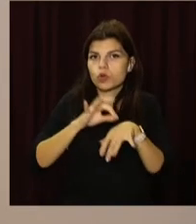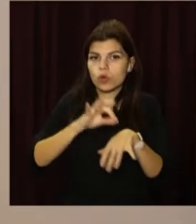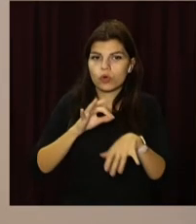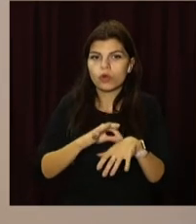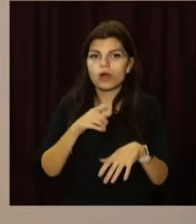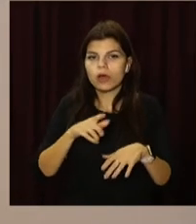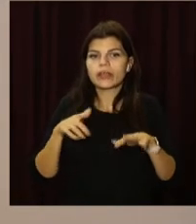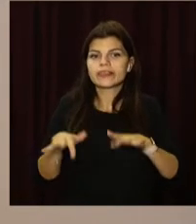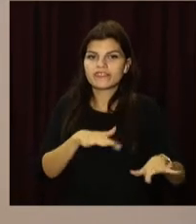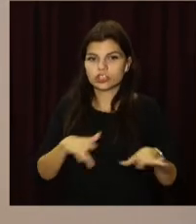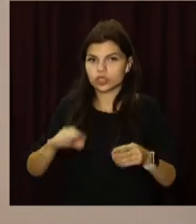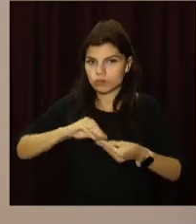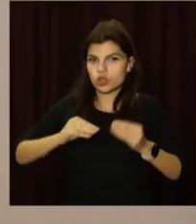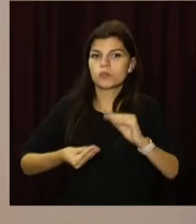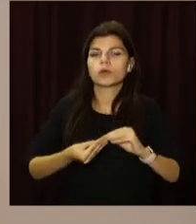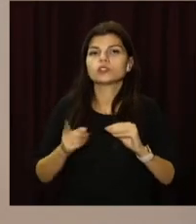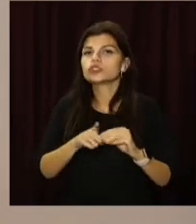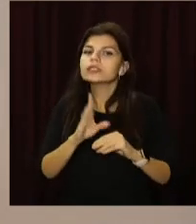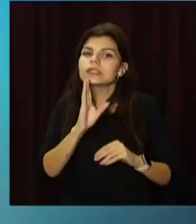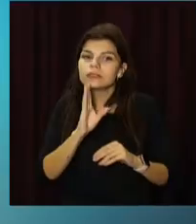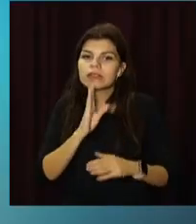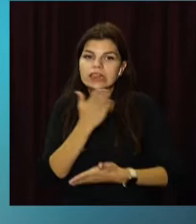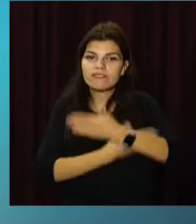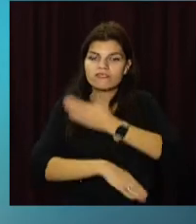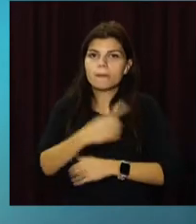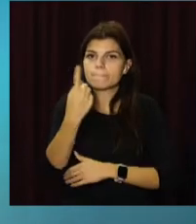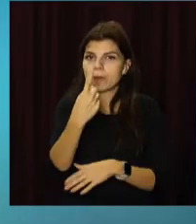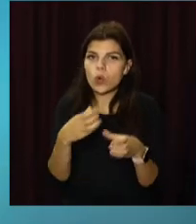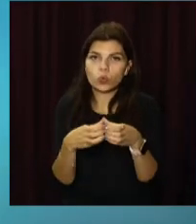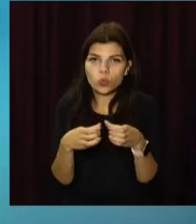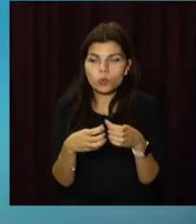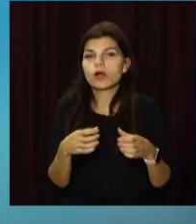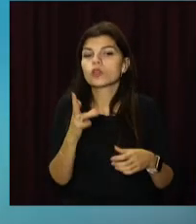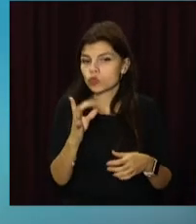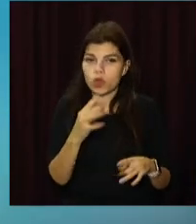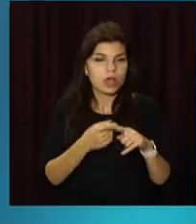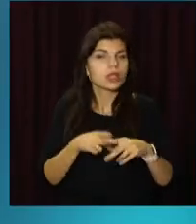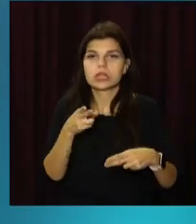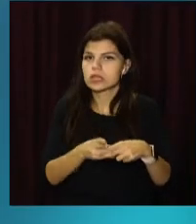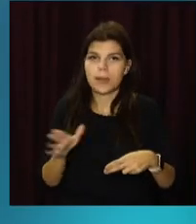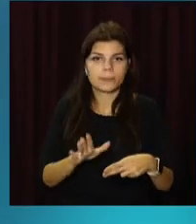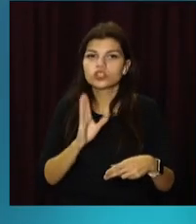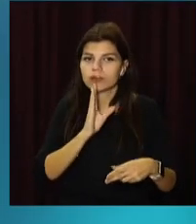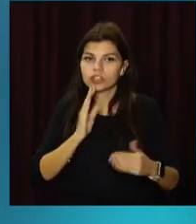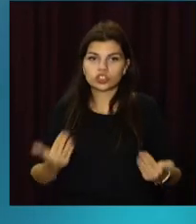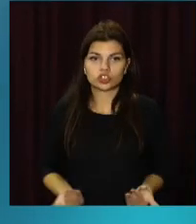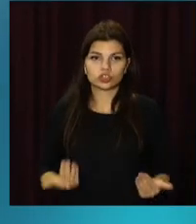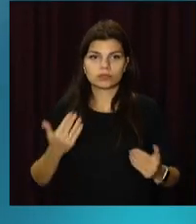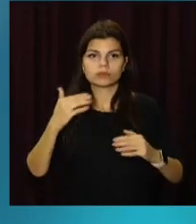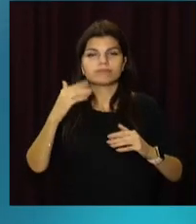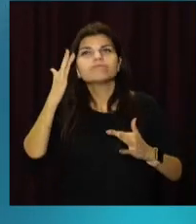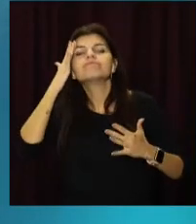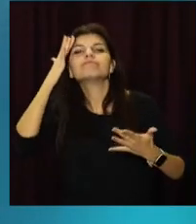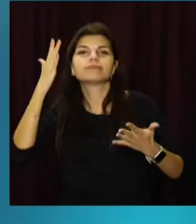порушення опорно-рухового апарату, через що в дівчини інвалідність першої групи. Проте це не завадило Ользі побудувати життя своєї